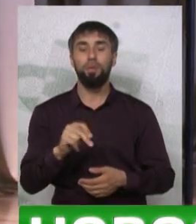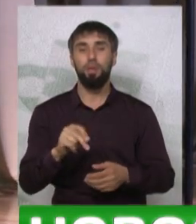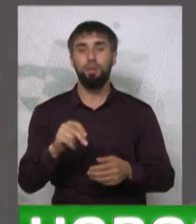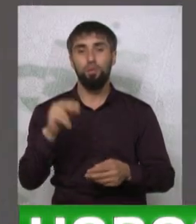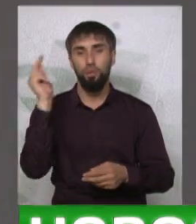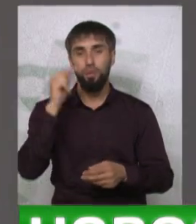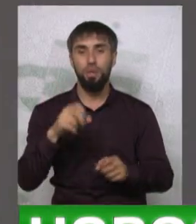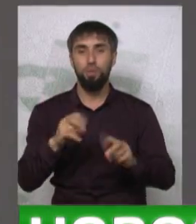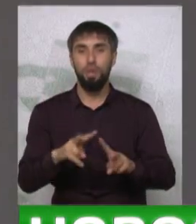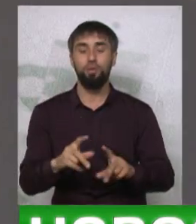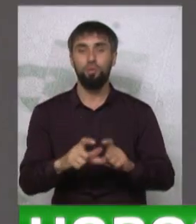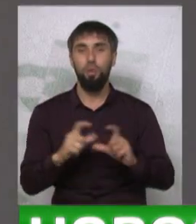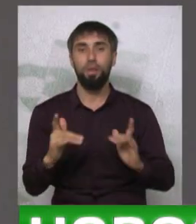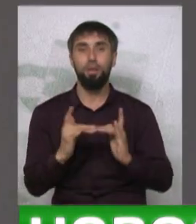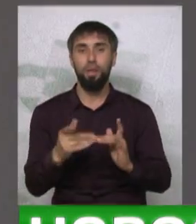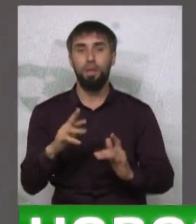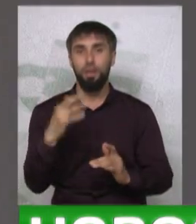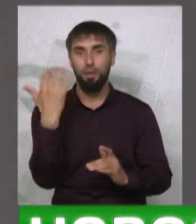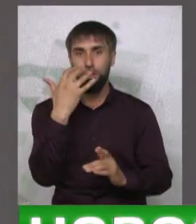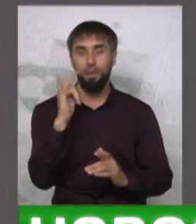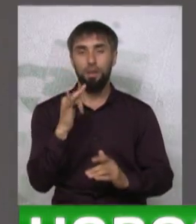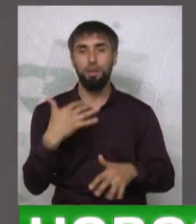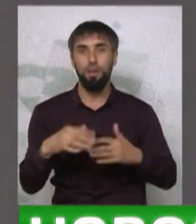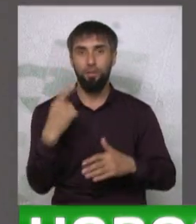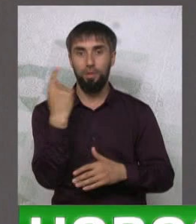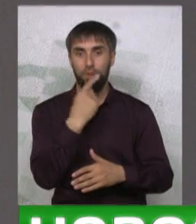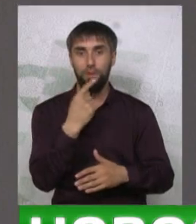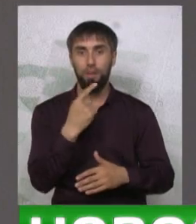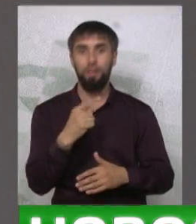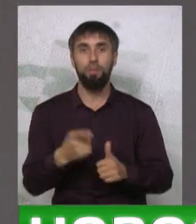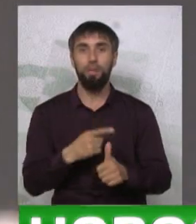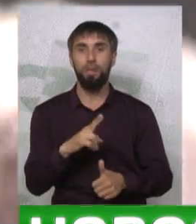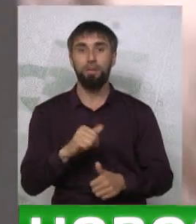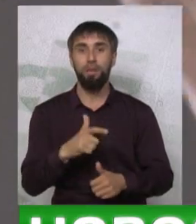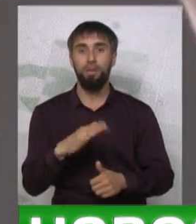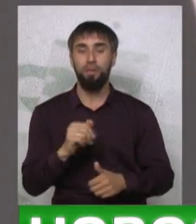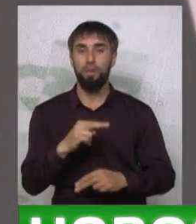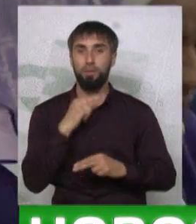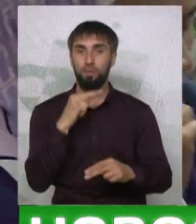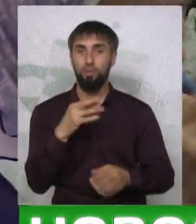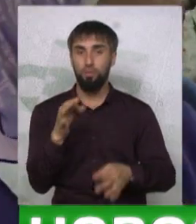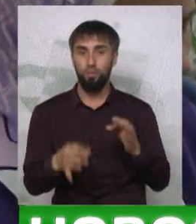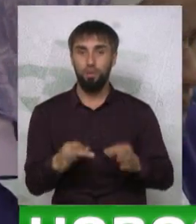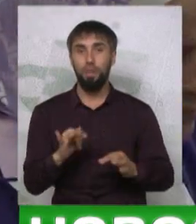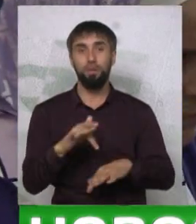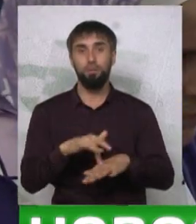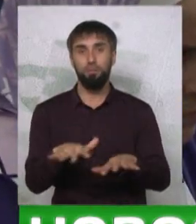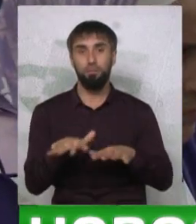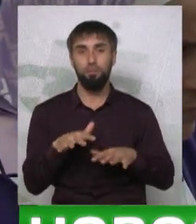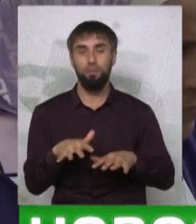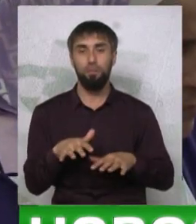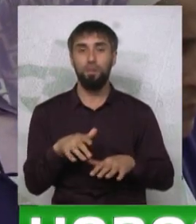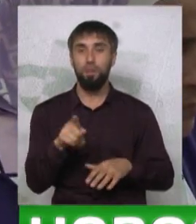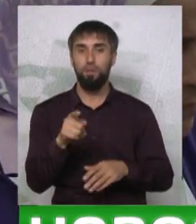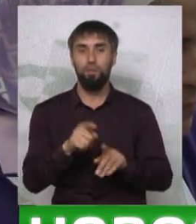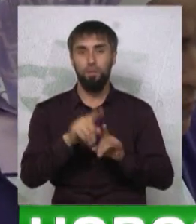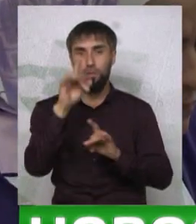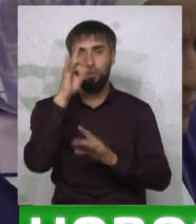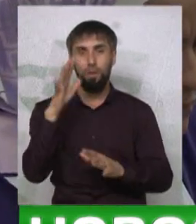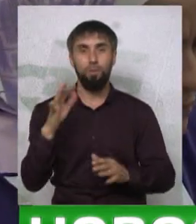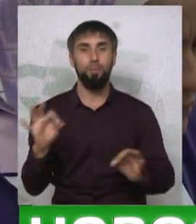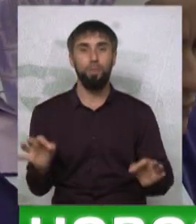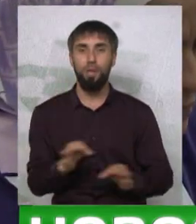специальной школы-интернат для слепых и слабовидящих имени Дагаева. Внимание жюри и зрителей. Кавер на известную